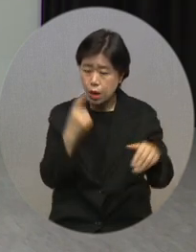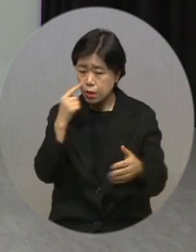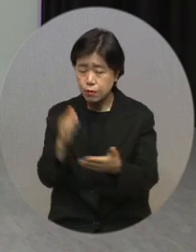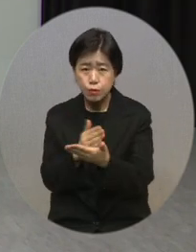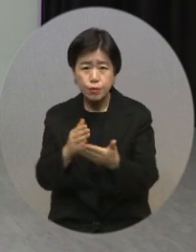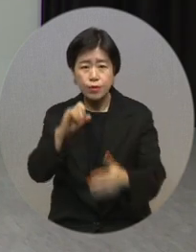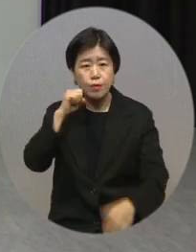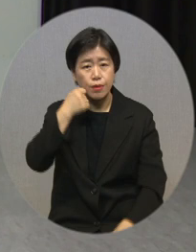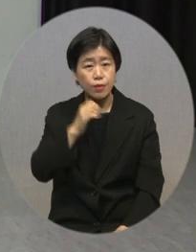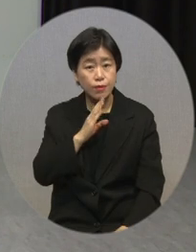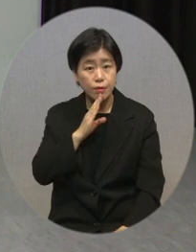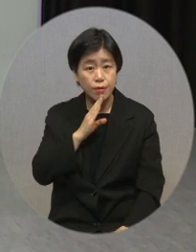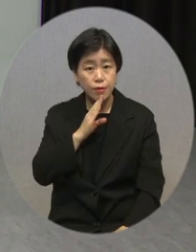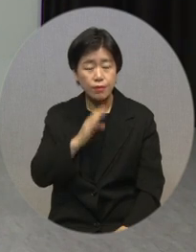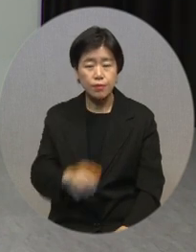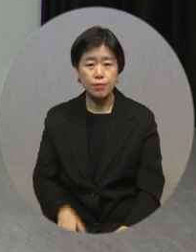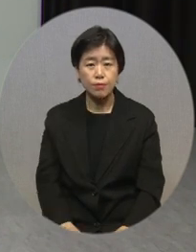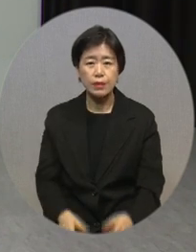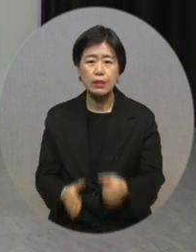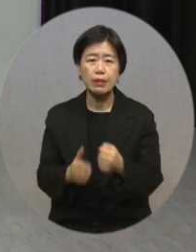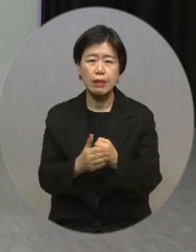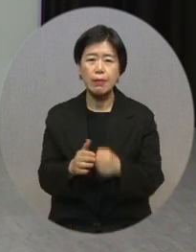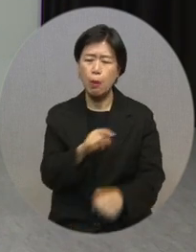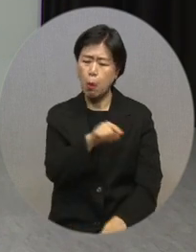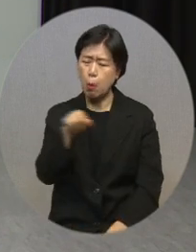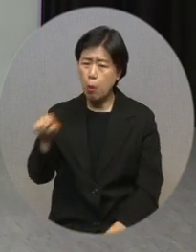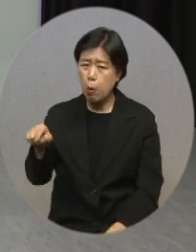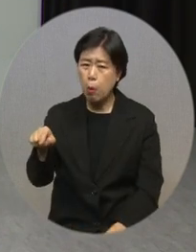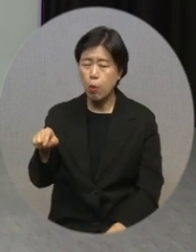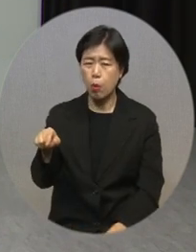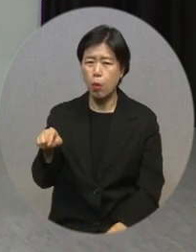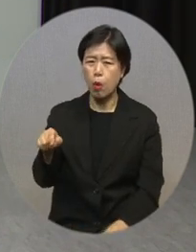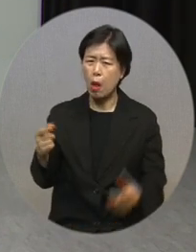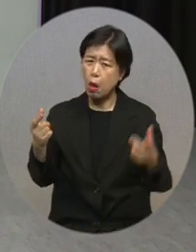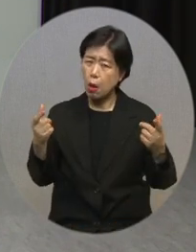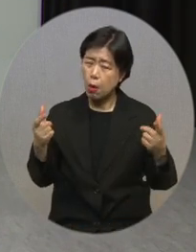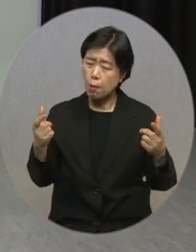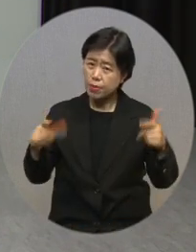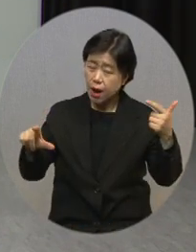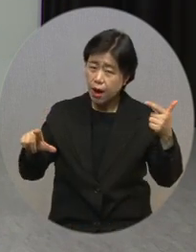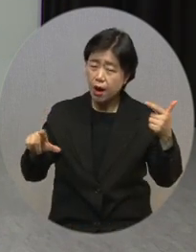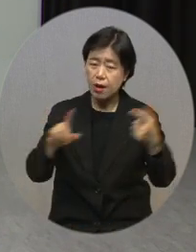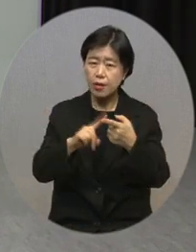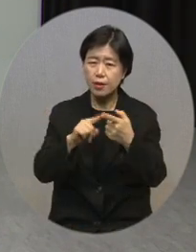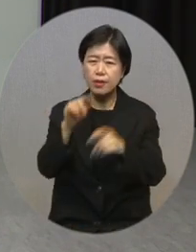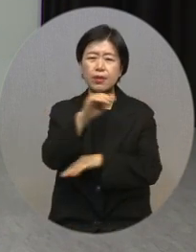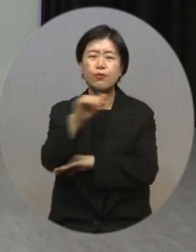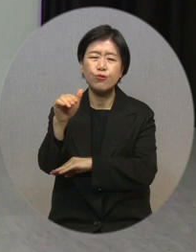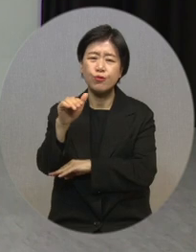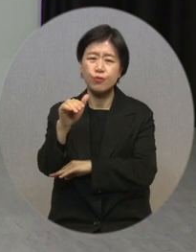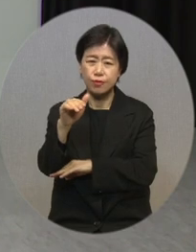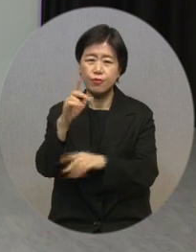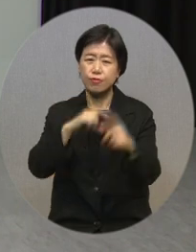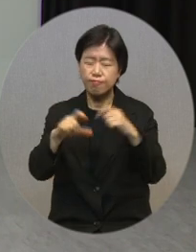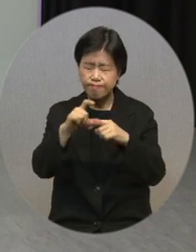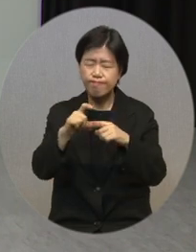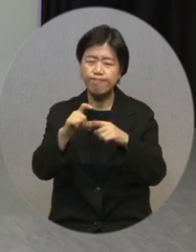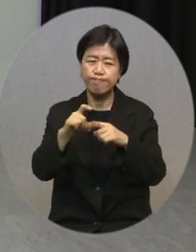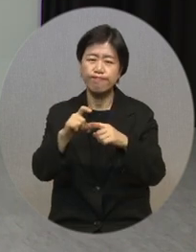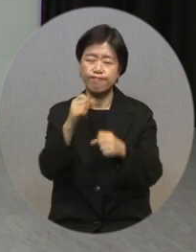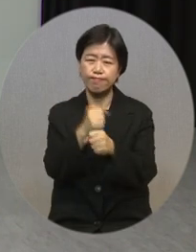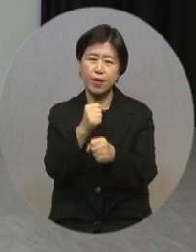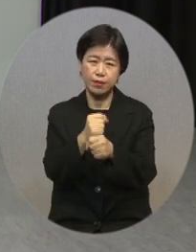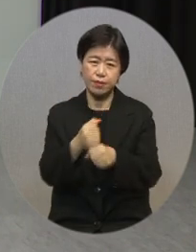되지 않습니까? 그렇죠. 이런 것들이 좀 기준을 좀 명확하게 할 필요가 있겠다. 그런 그 제도 개선 그 필요성도